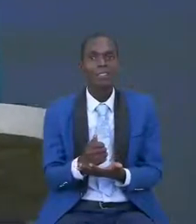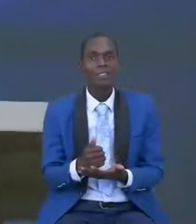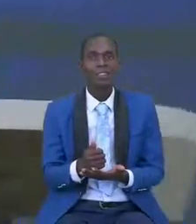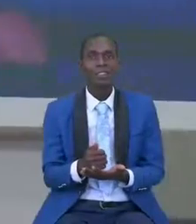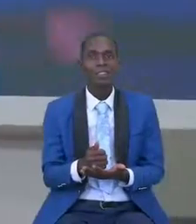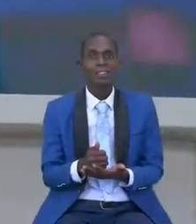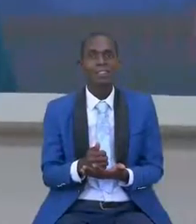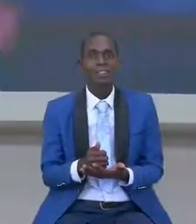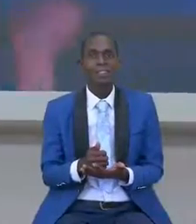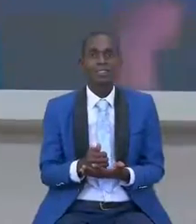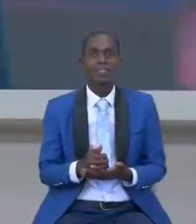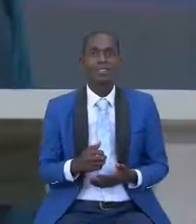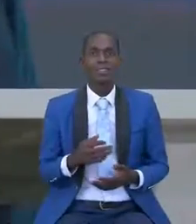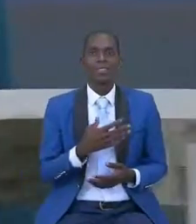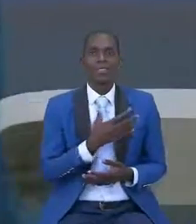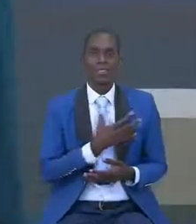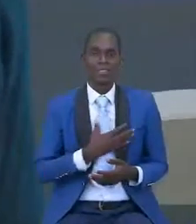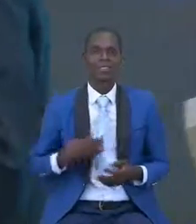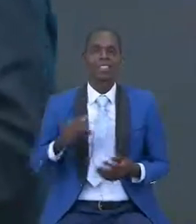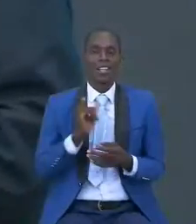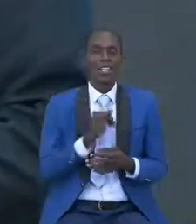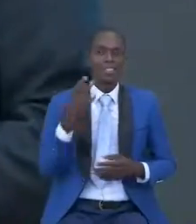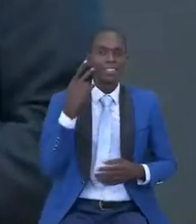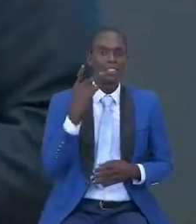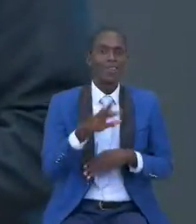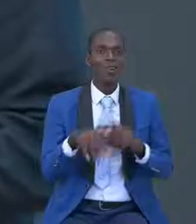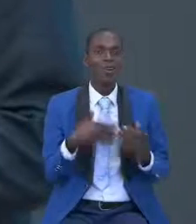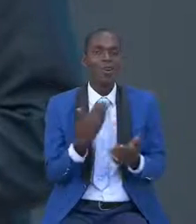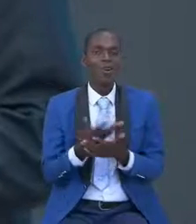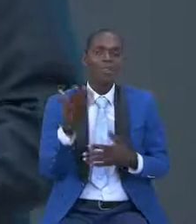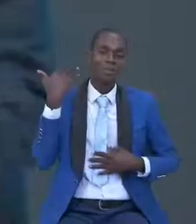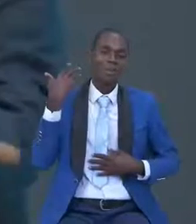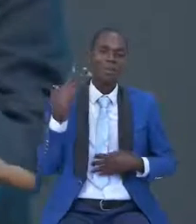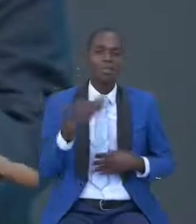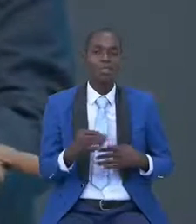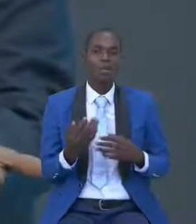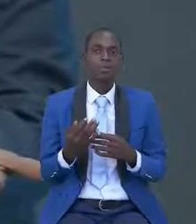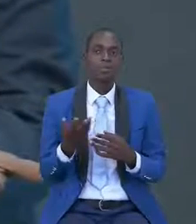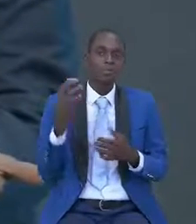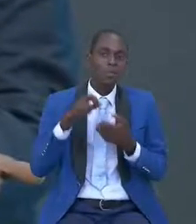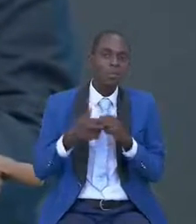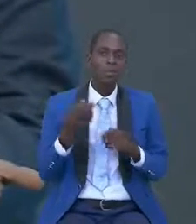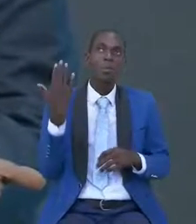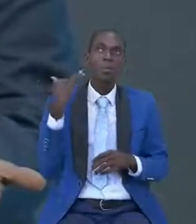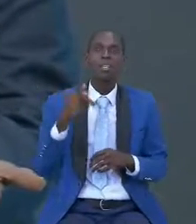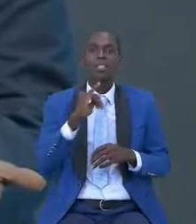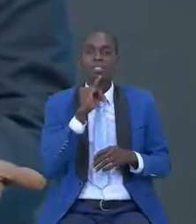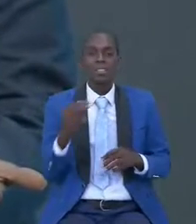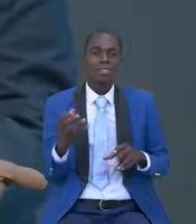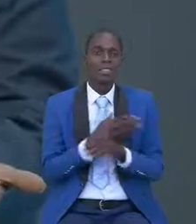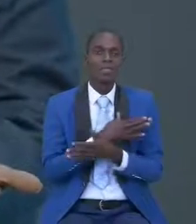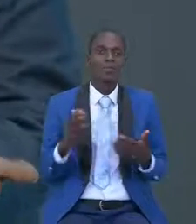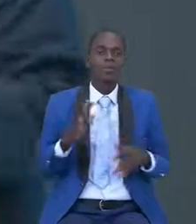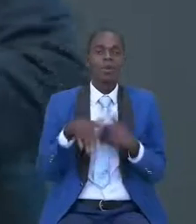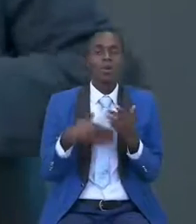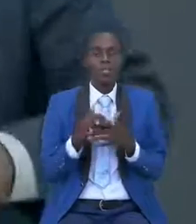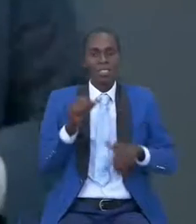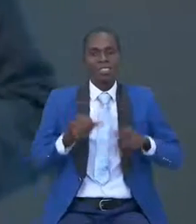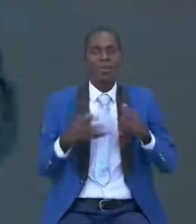Je te vois maintenant, tous les doutes du passé sont ôtés. L'incrédulité du passé est